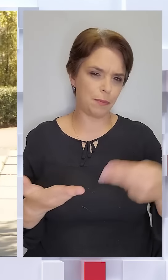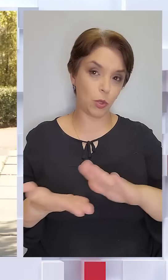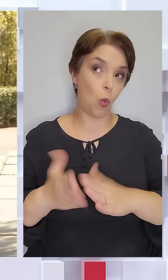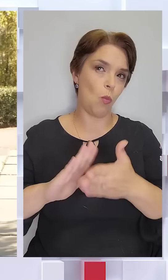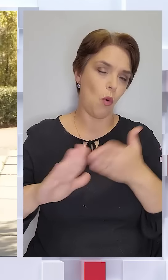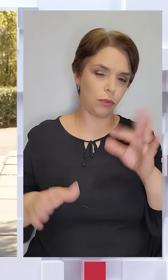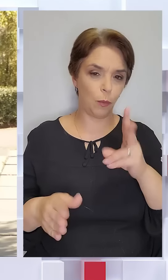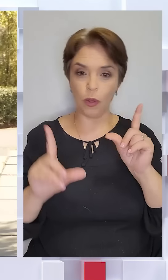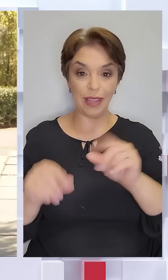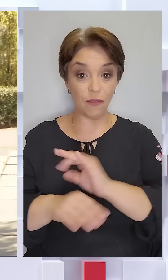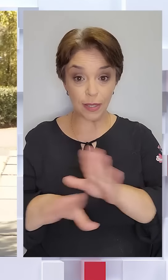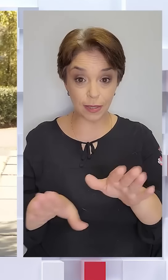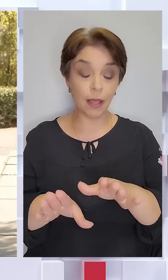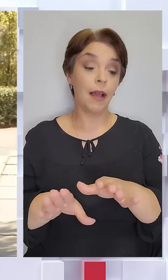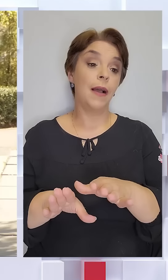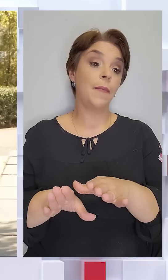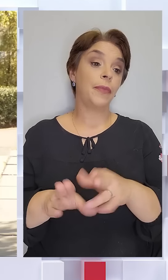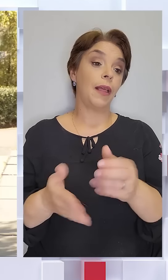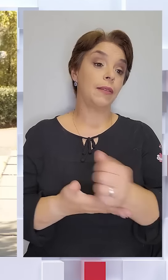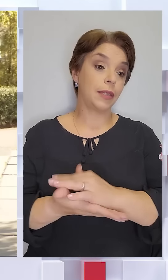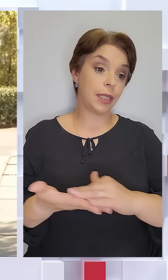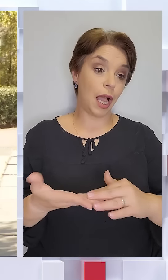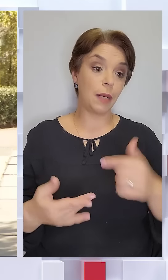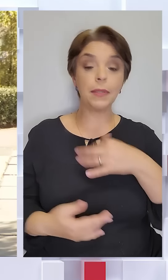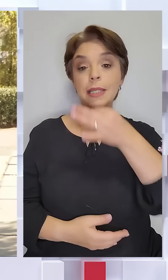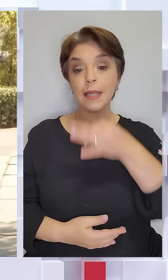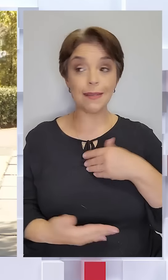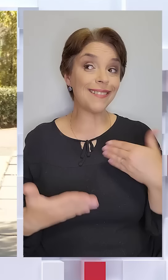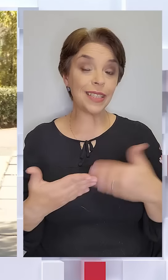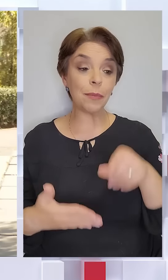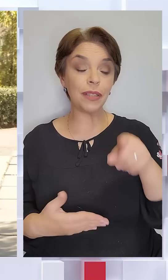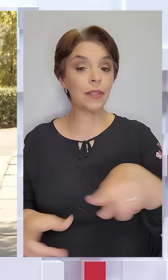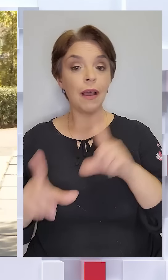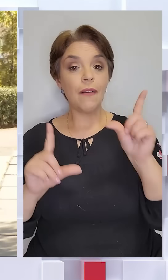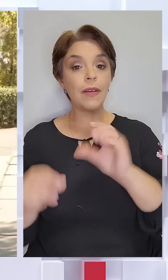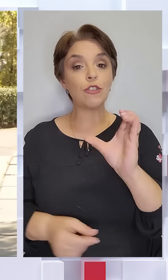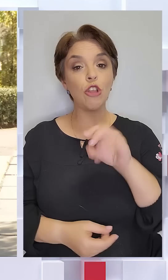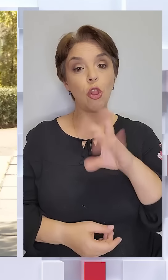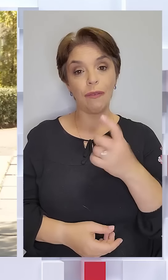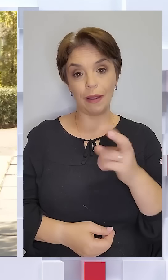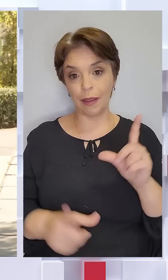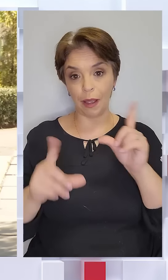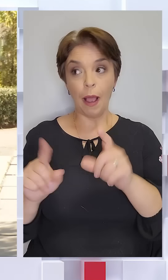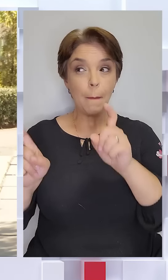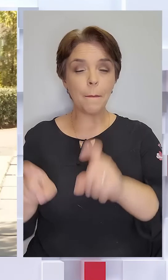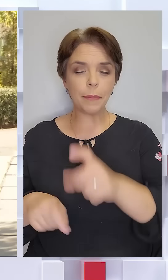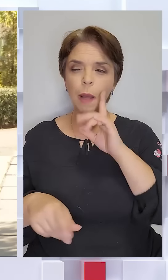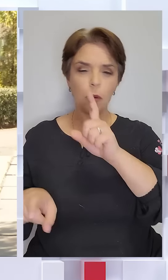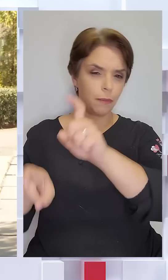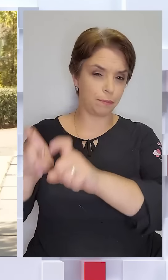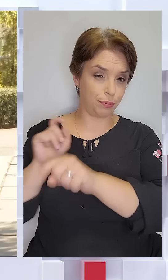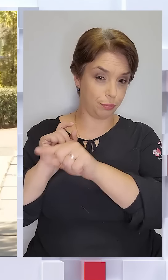умовно, про невиїзд, Далі мені сказали, нібито він виїхав в Словаччину, пересидів якийсь момент